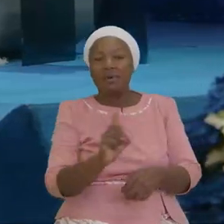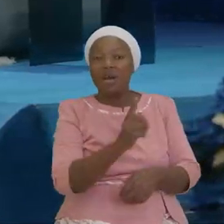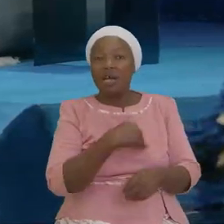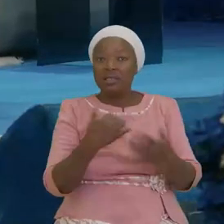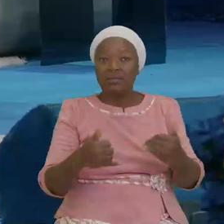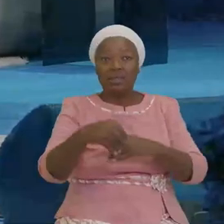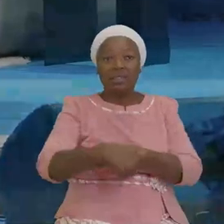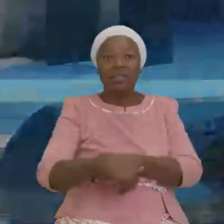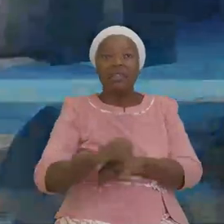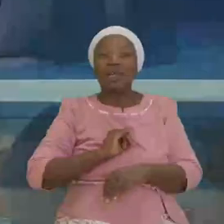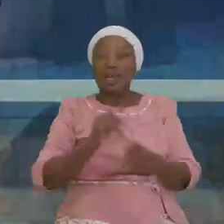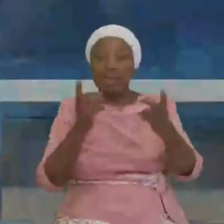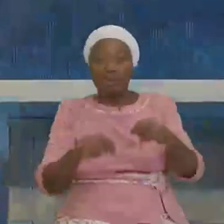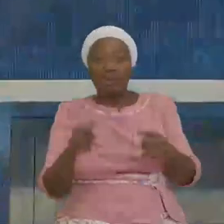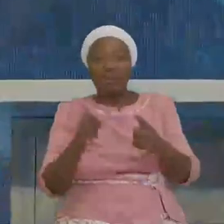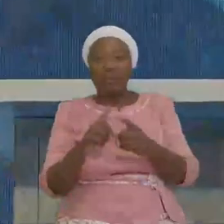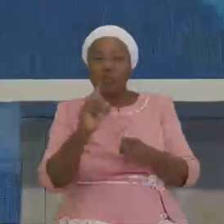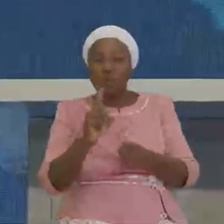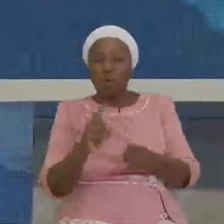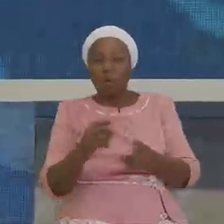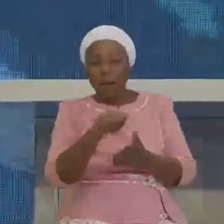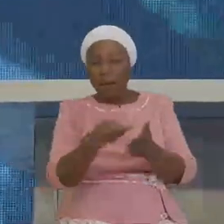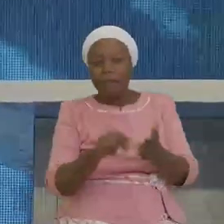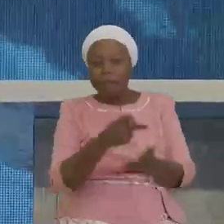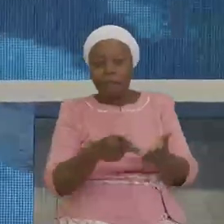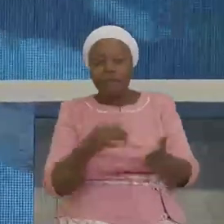Christ a fait la provision pour tout le monde.